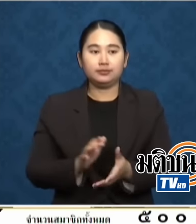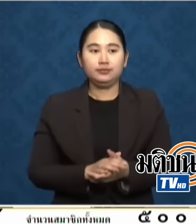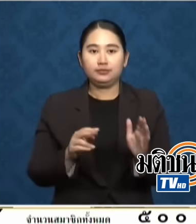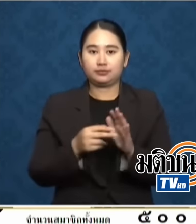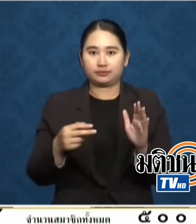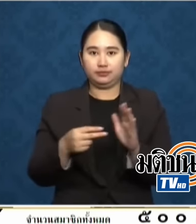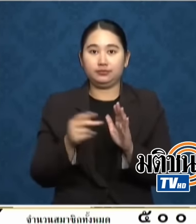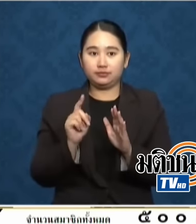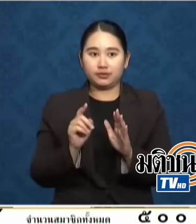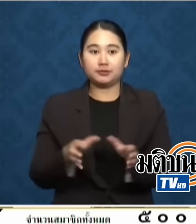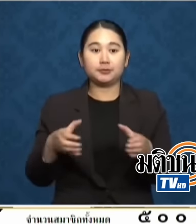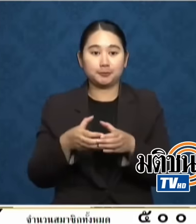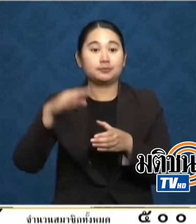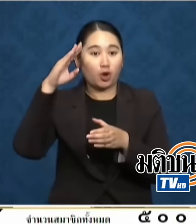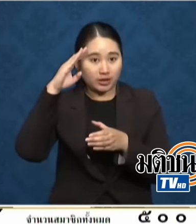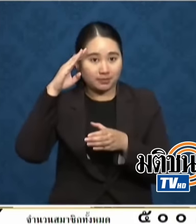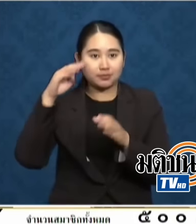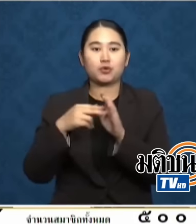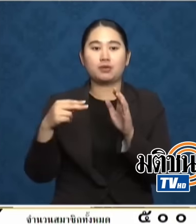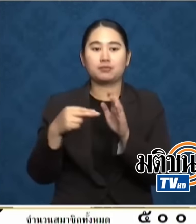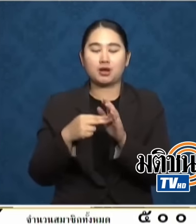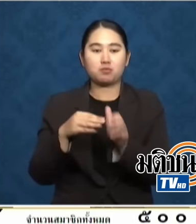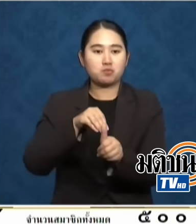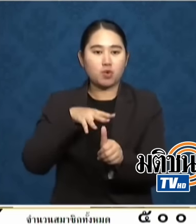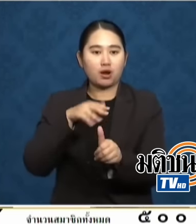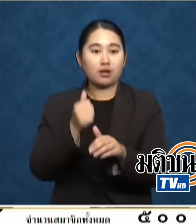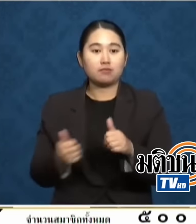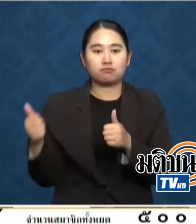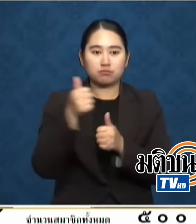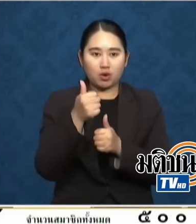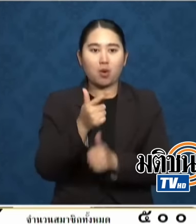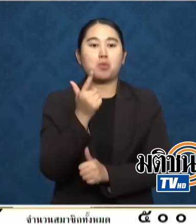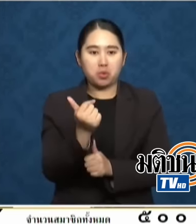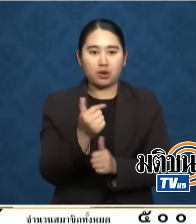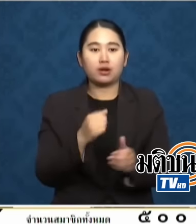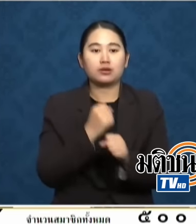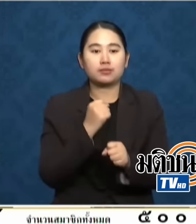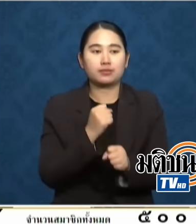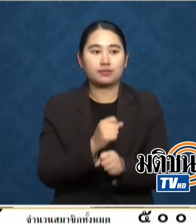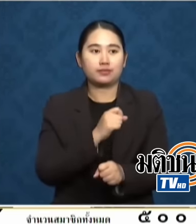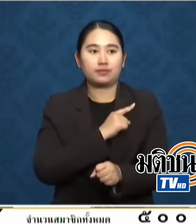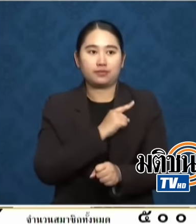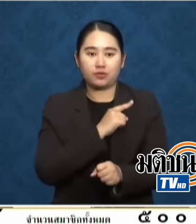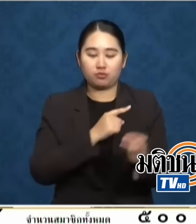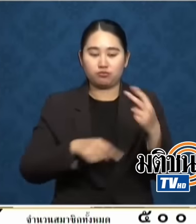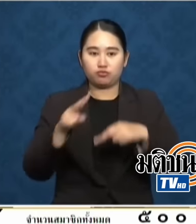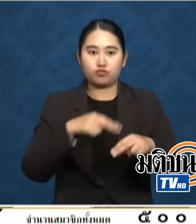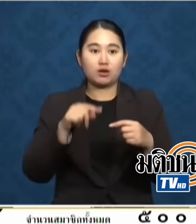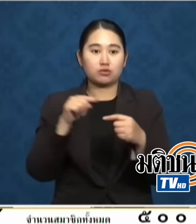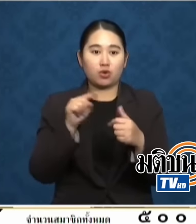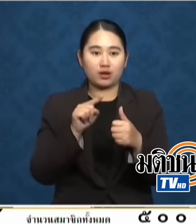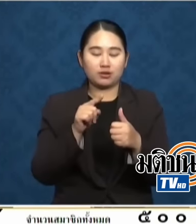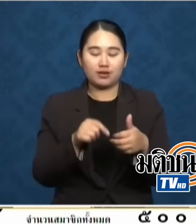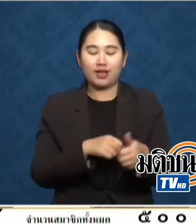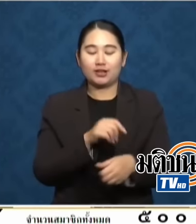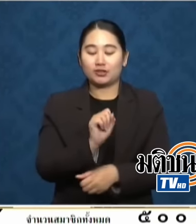ความมั่นคงฝ่ายกองทัพคือผู้มีบทบาทเป็นหลักเป็นองค์กรที่มีบทบาทกดทัพสอบต.